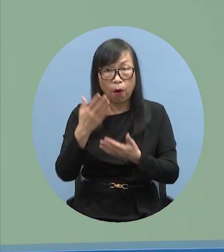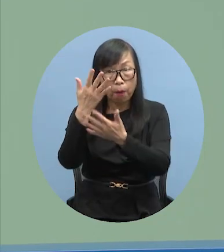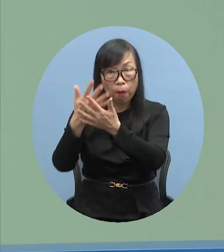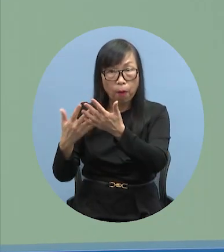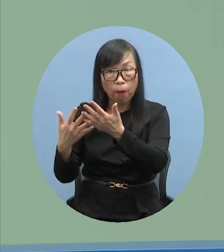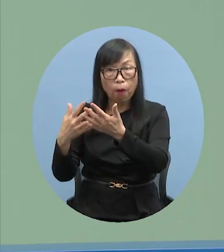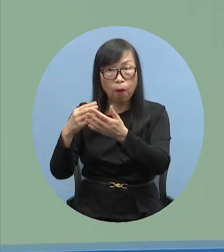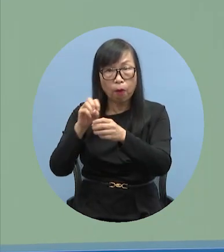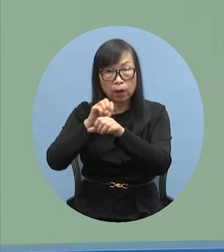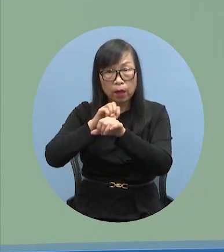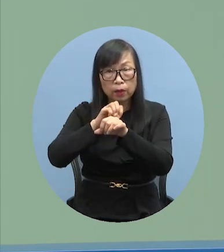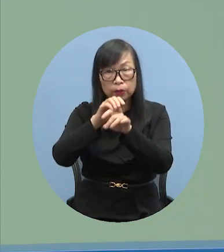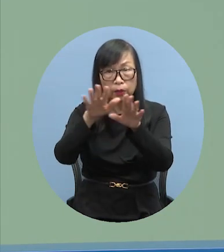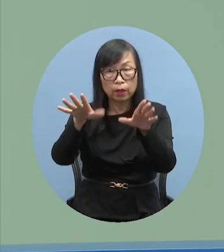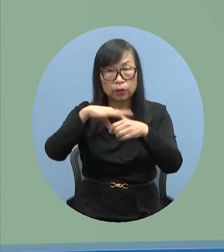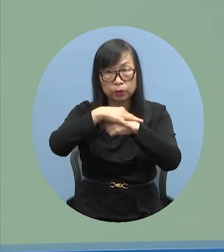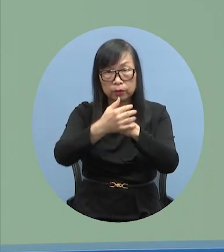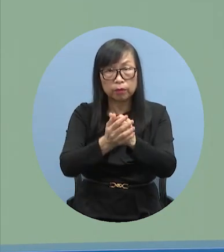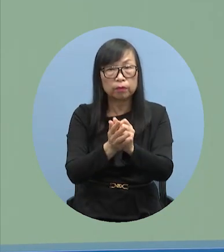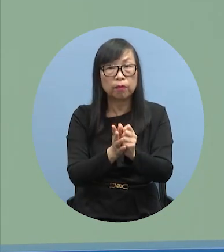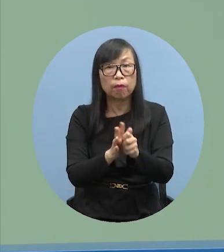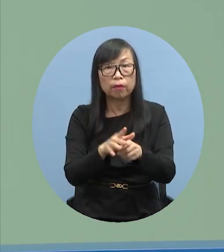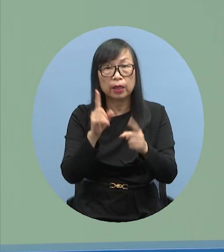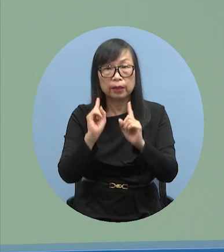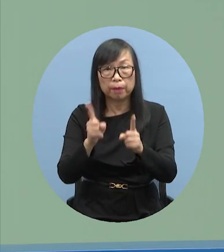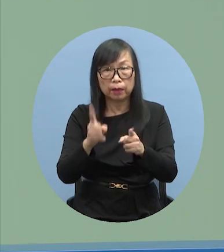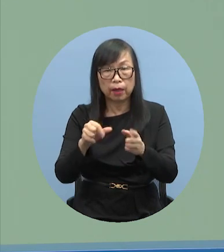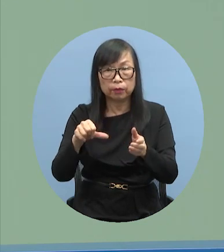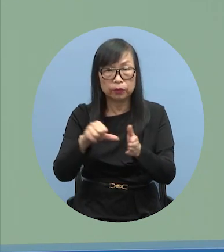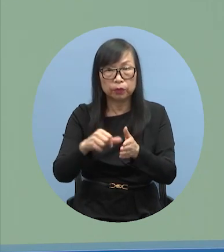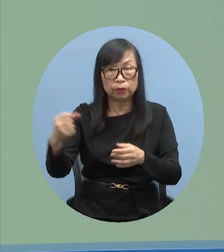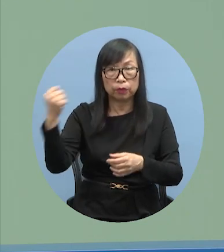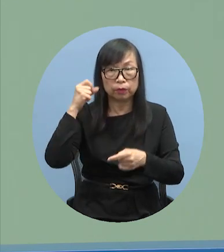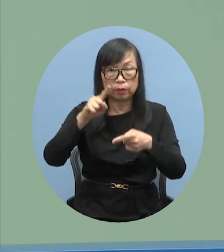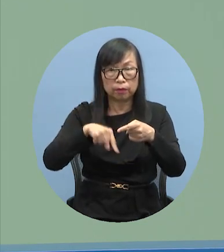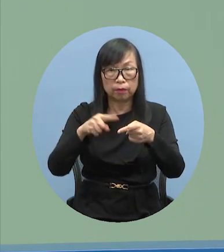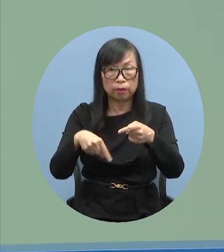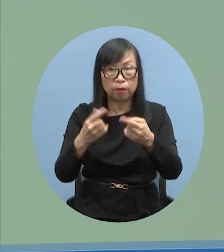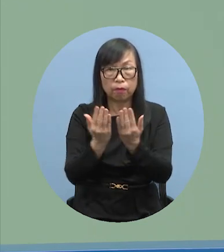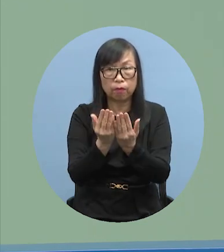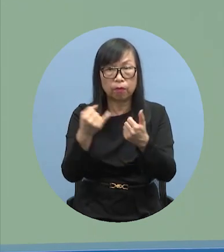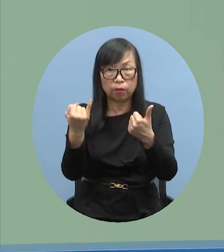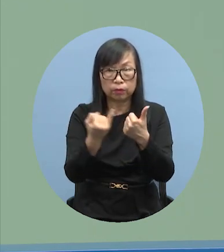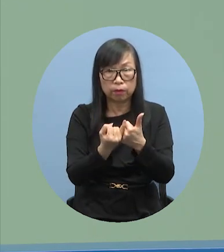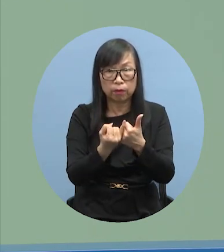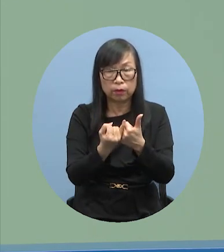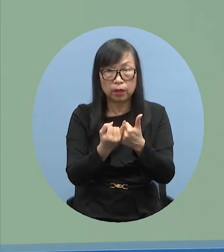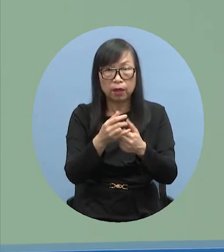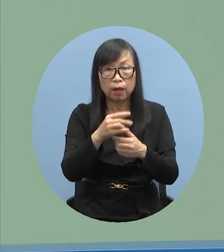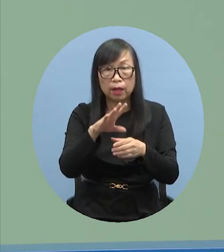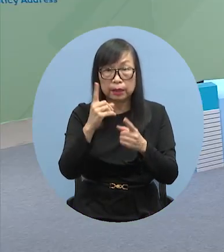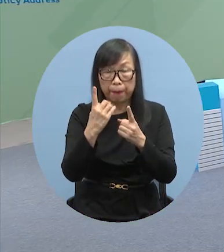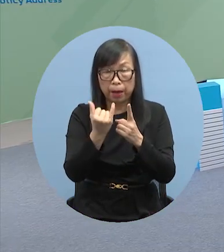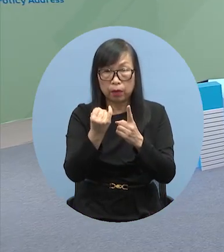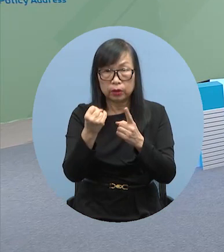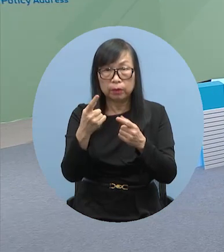到全世界100間，即係最強嘅大學生。咁呢度係160多間大